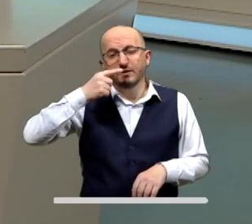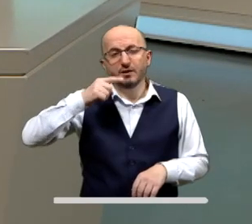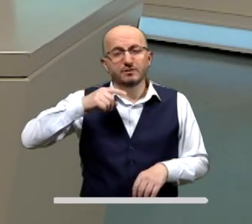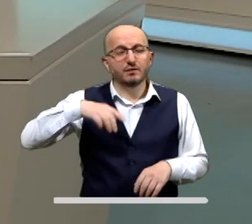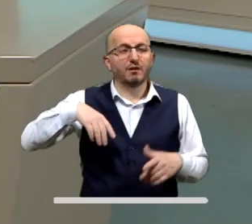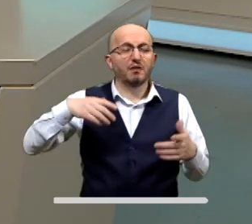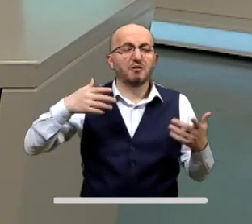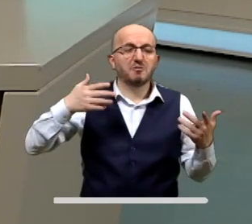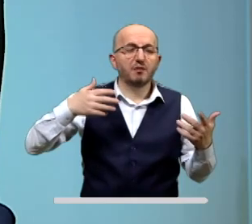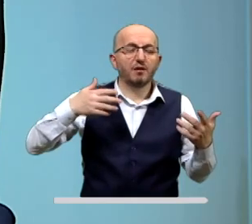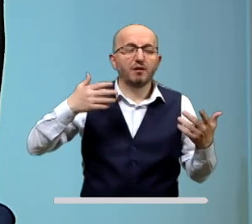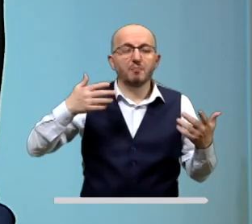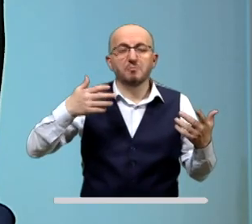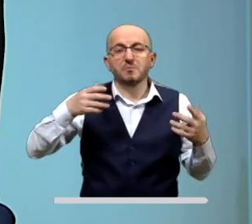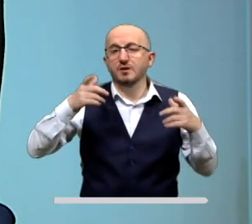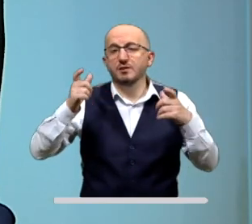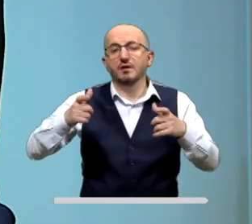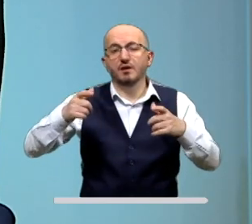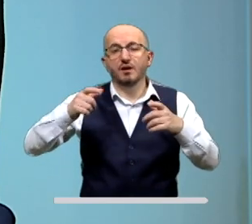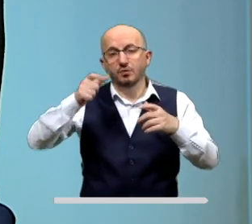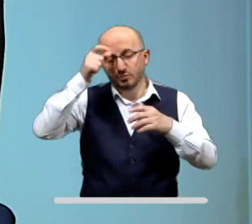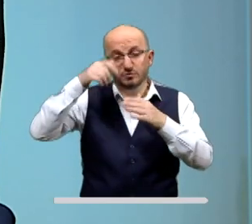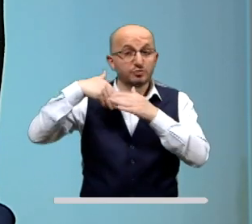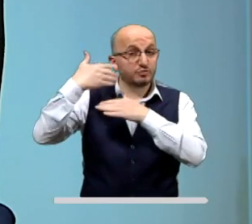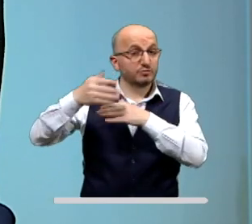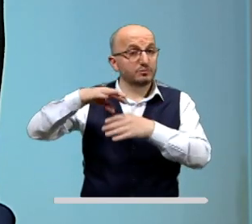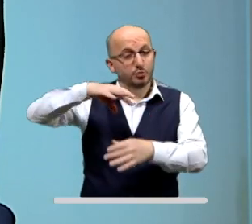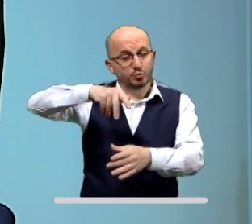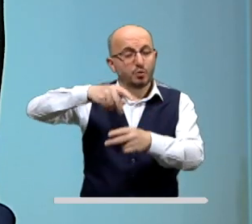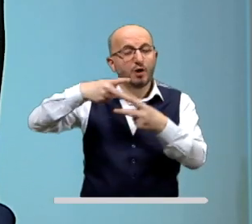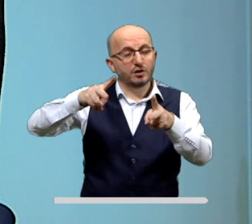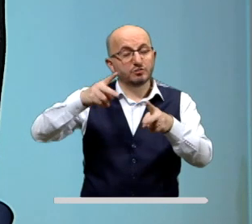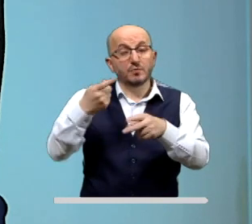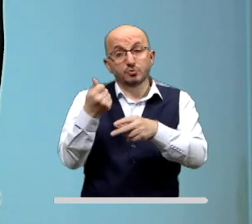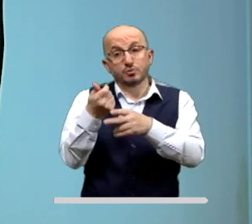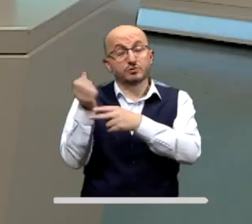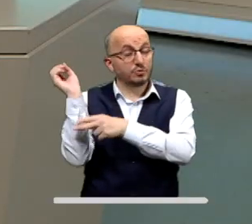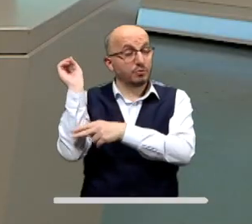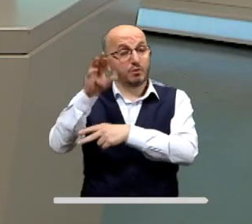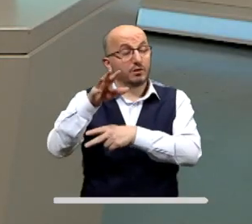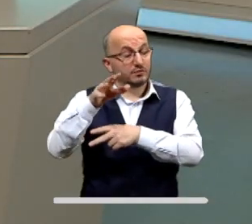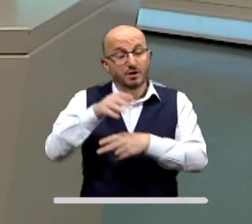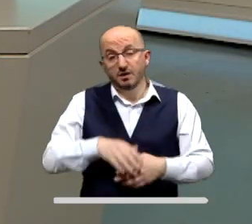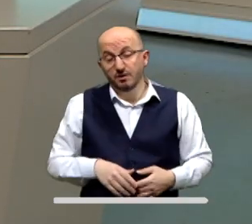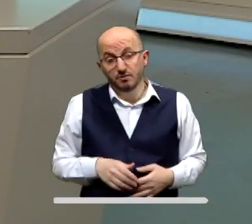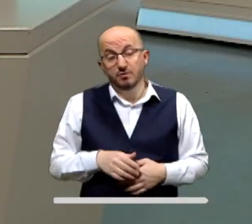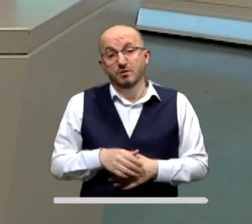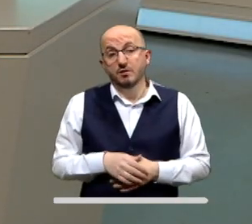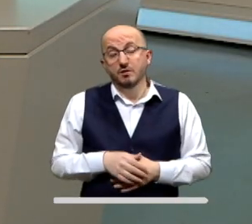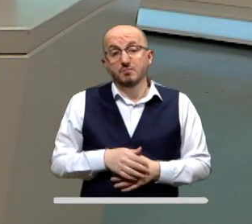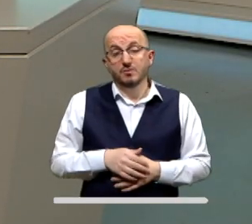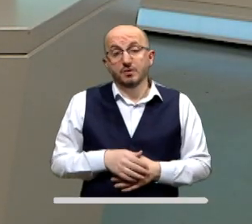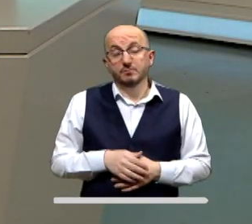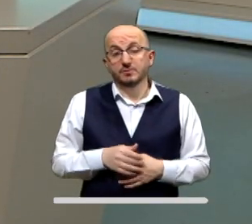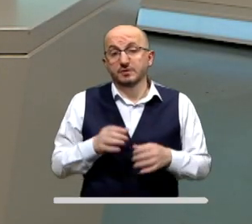filipinlere veya bir yere bazı yapılıyor bu işler biz onun ücretini yollasak yani sonra nereye